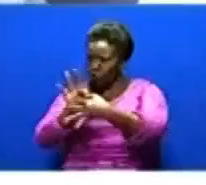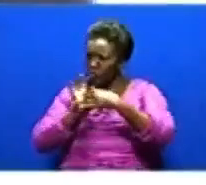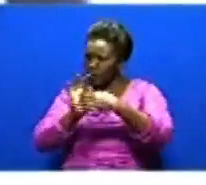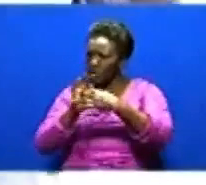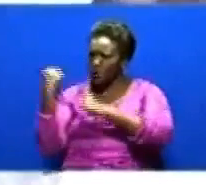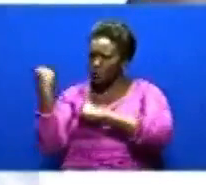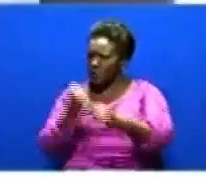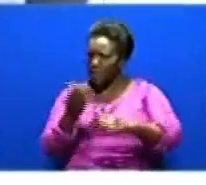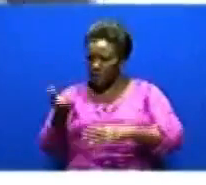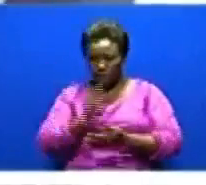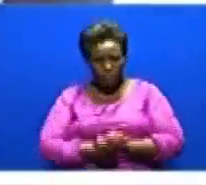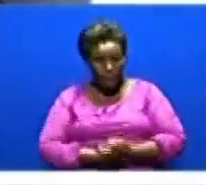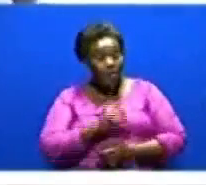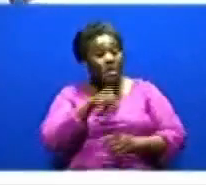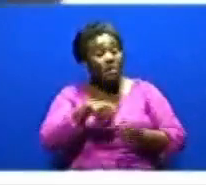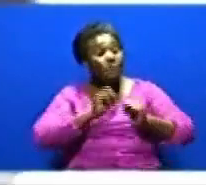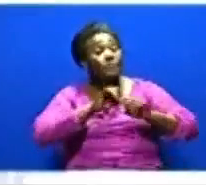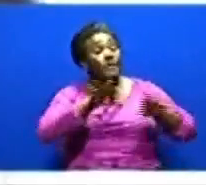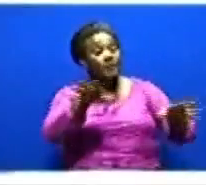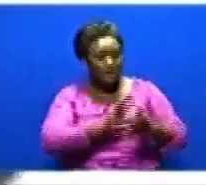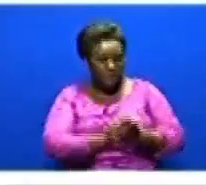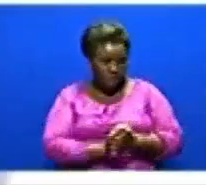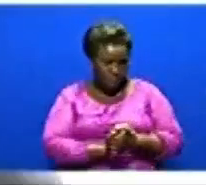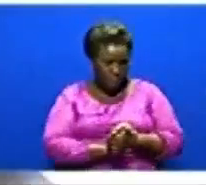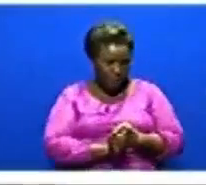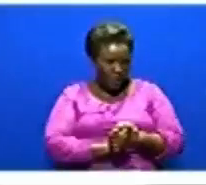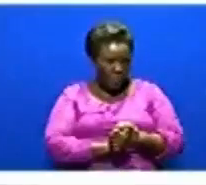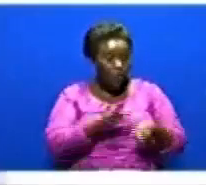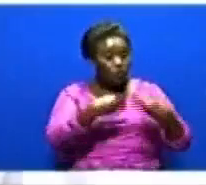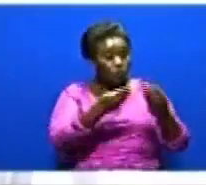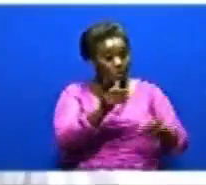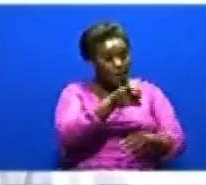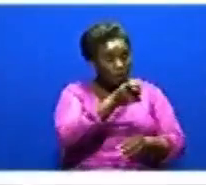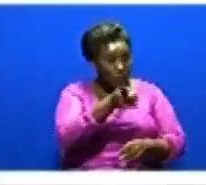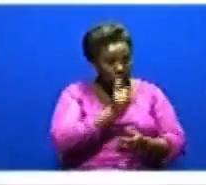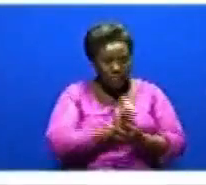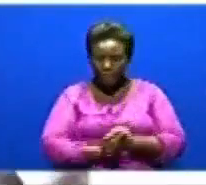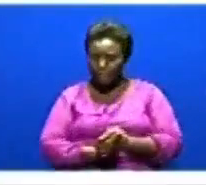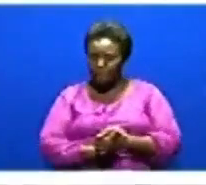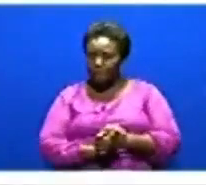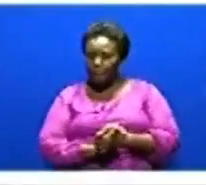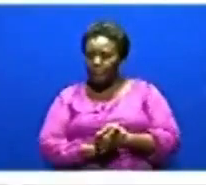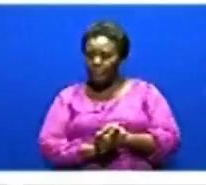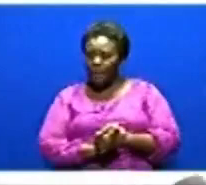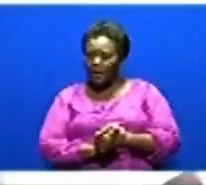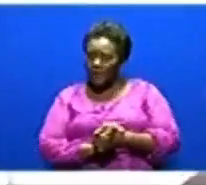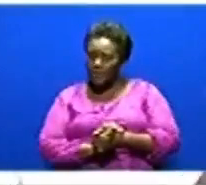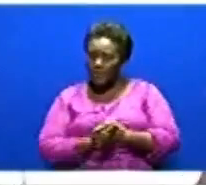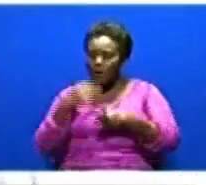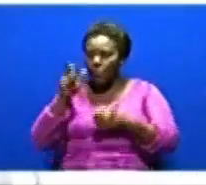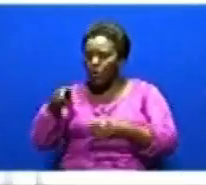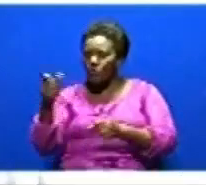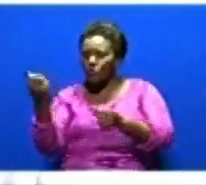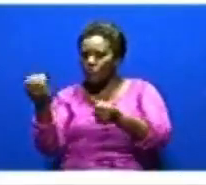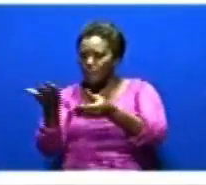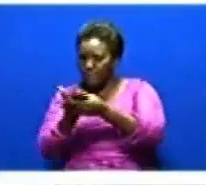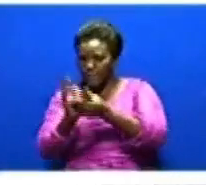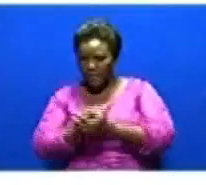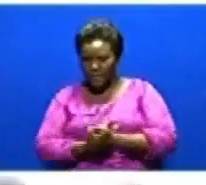wa wakopeshaji na watumishi ndani ya serikali mpaka watumishi kwenye vyombo vya usalama. Wanapofika sehemu wanajaribu